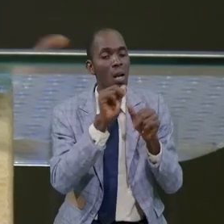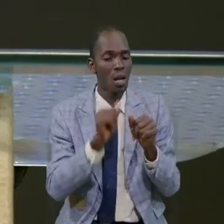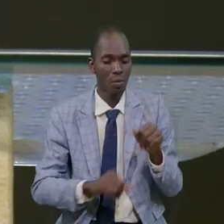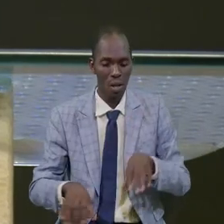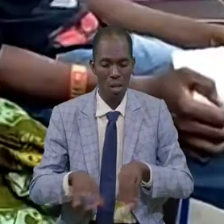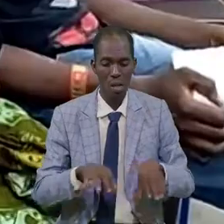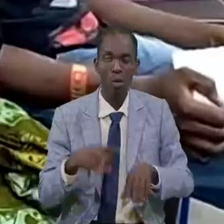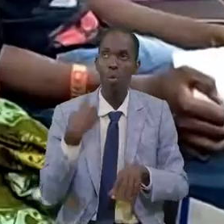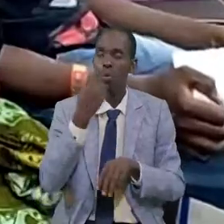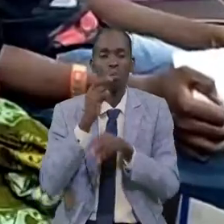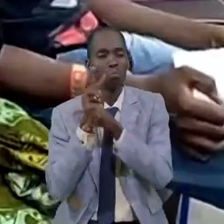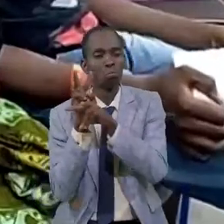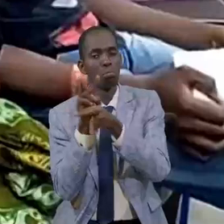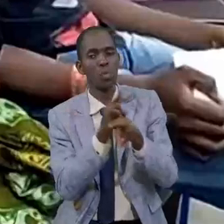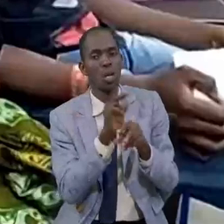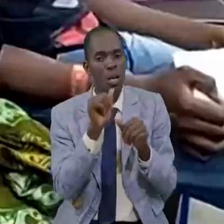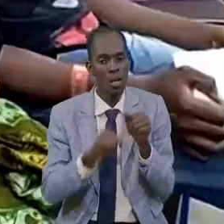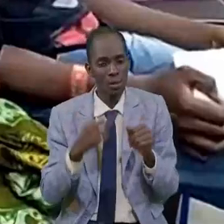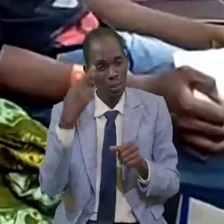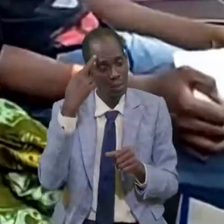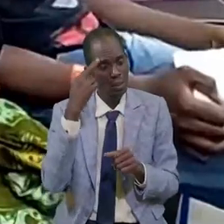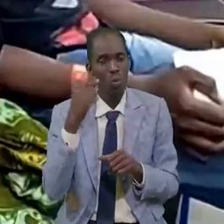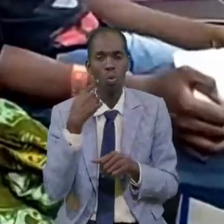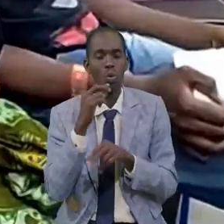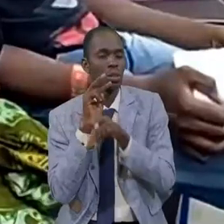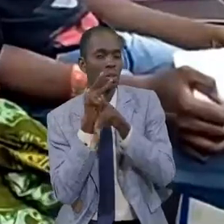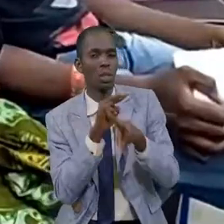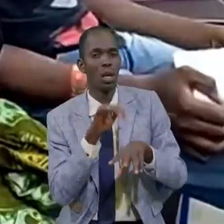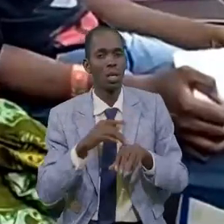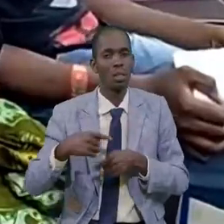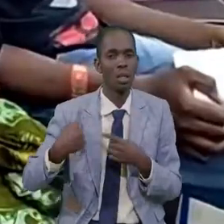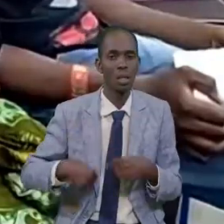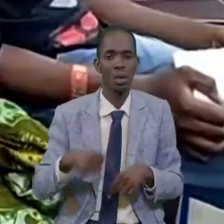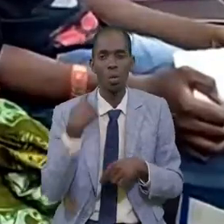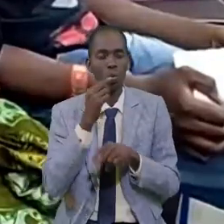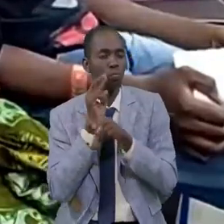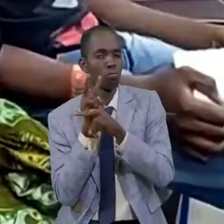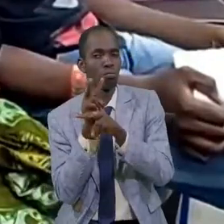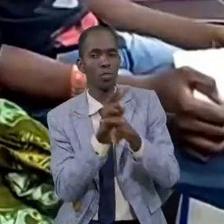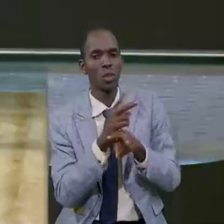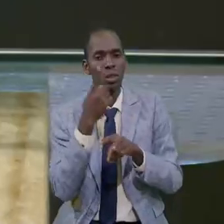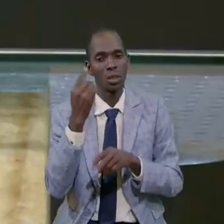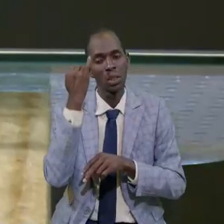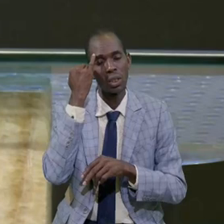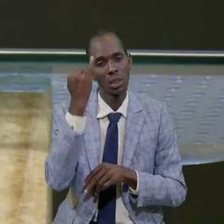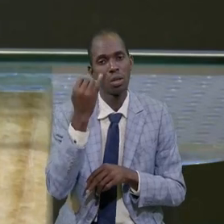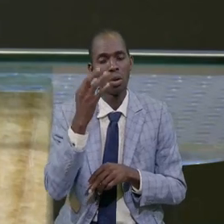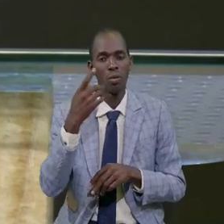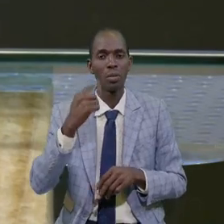action, Dieu qui voit tout motif, Dieu qui voit le cœur, Dieu qui voit toute